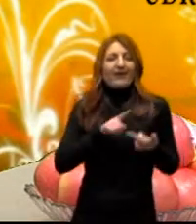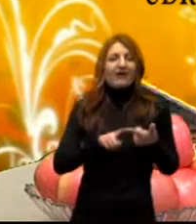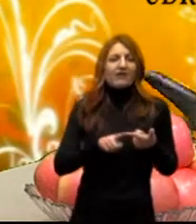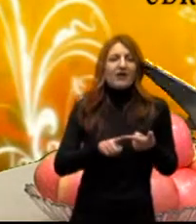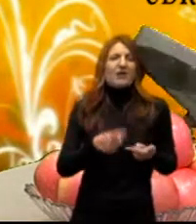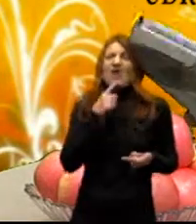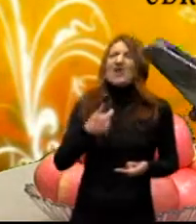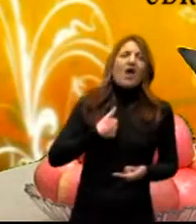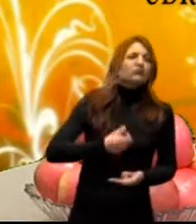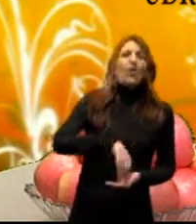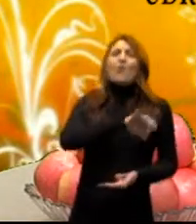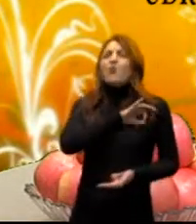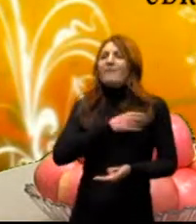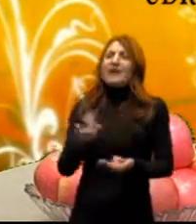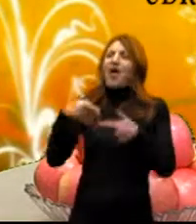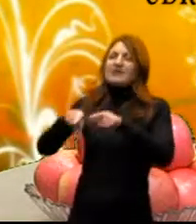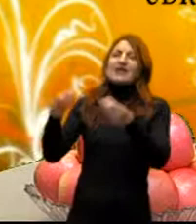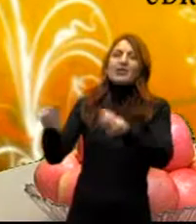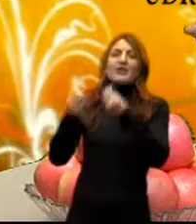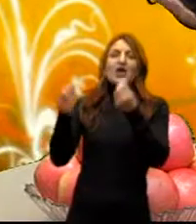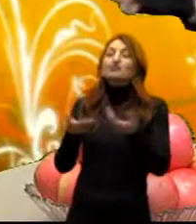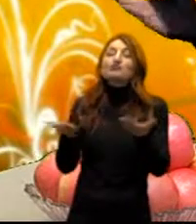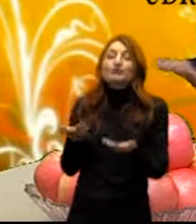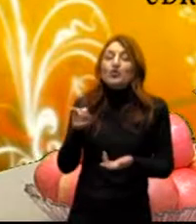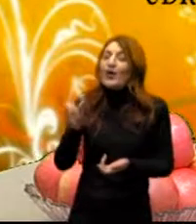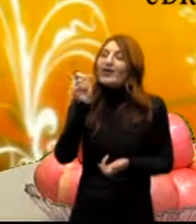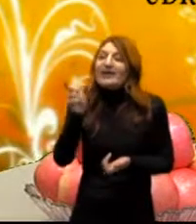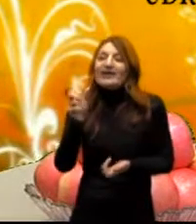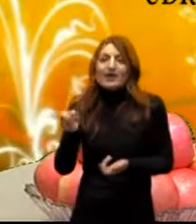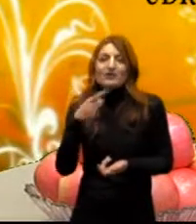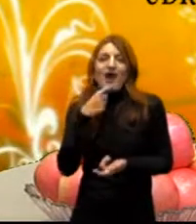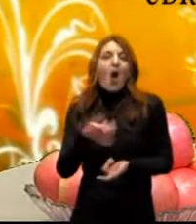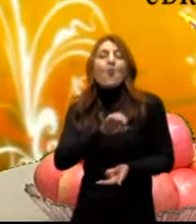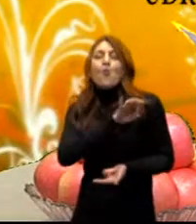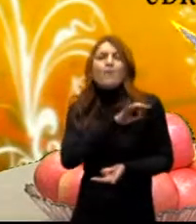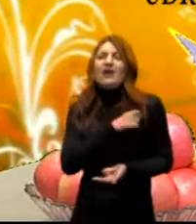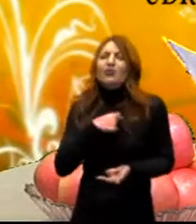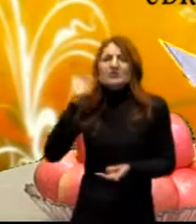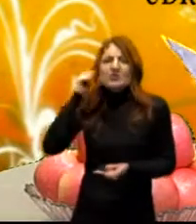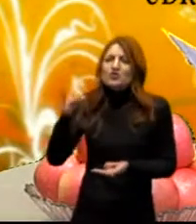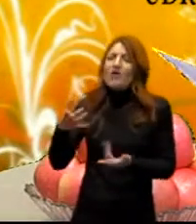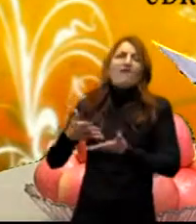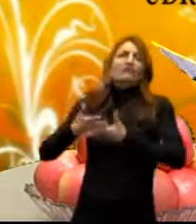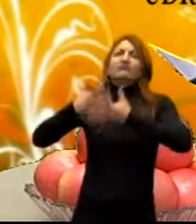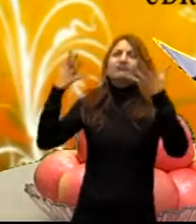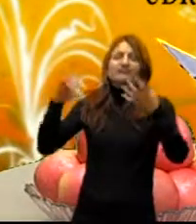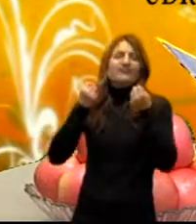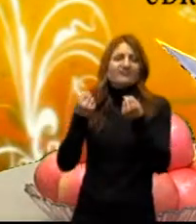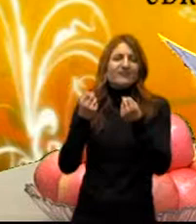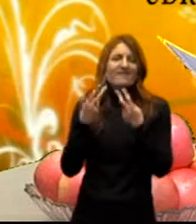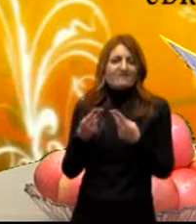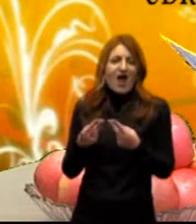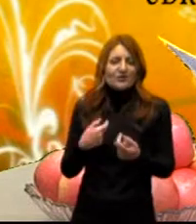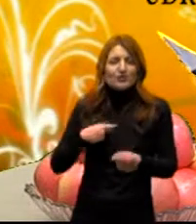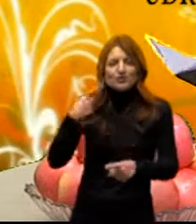kaže, ja bi umrla za to. Mi u stvari devalviramo tu riječ umrijeti. Ona ima svoju veliku snagu i moramo